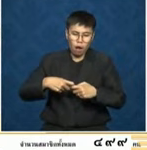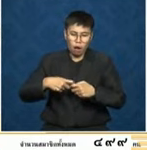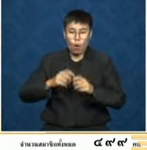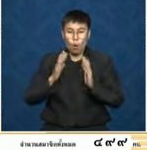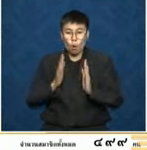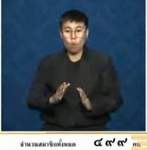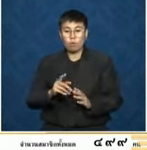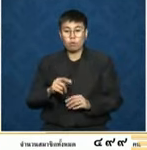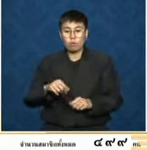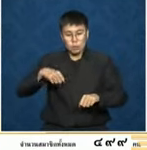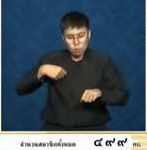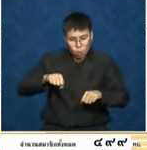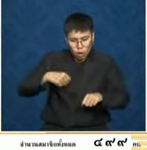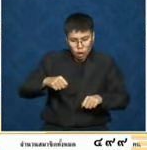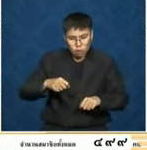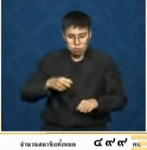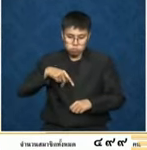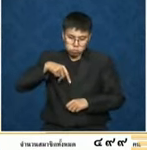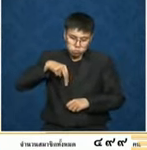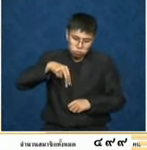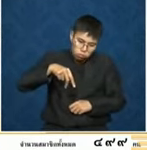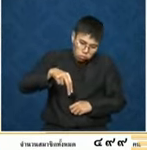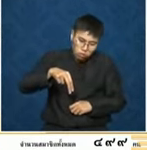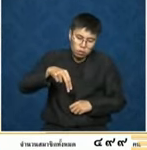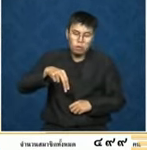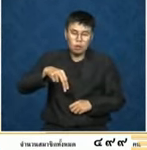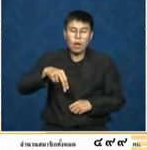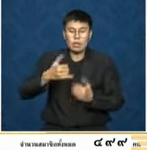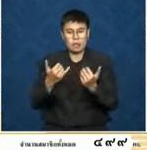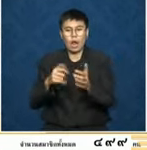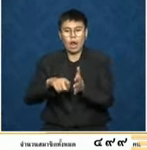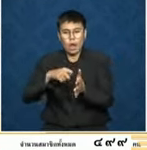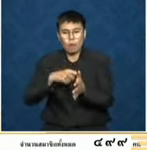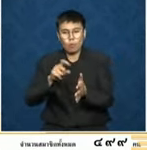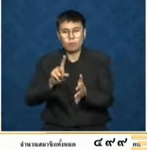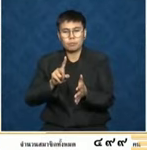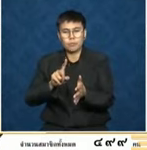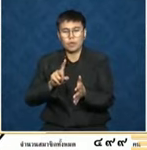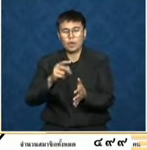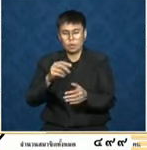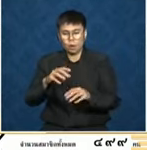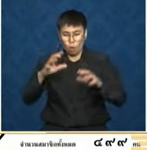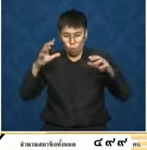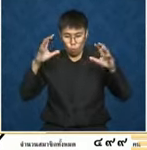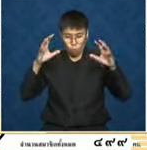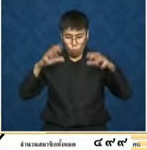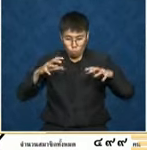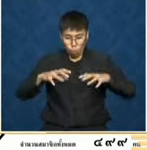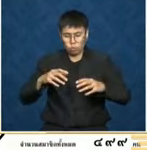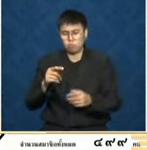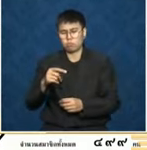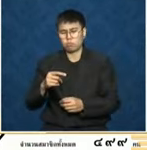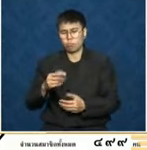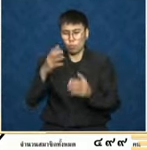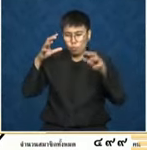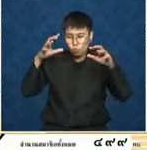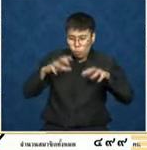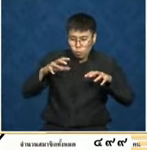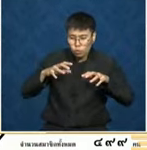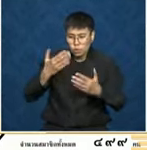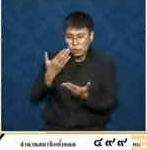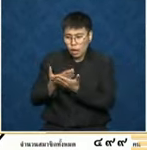ท้าหรือว่ามอเตอร์ไซค์นะครับเพราะนั้นก็คือเหตุผลที่ฤดูกาลกับงบประมาณที่ลงไปในพื้นที่นะ